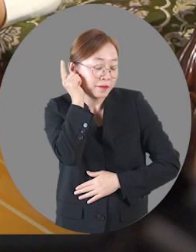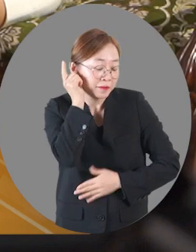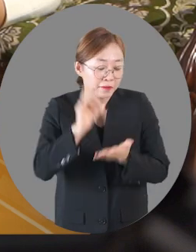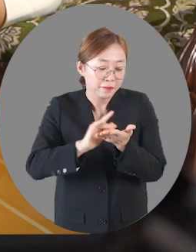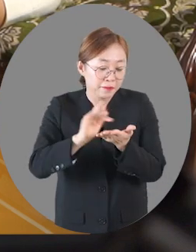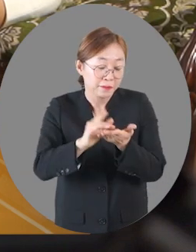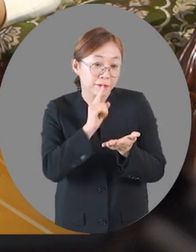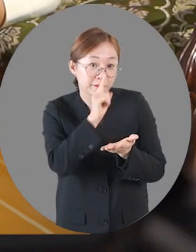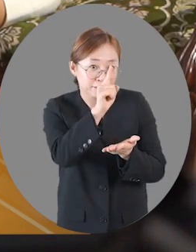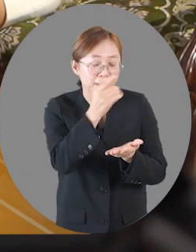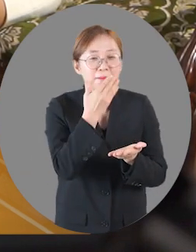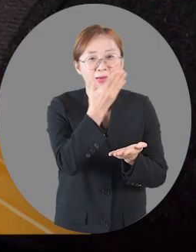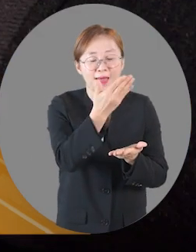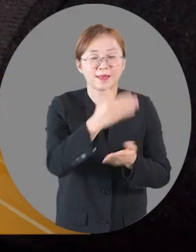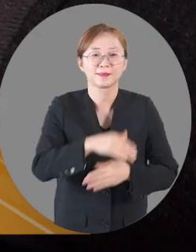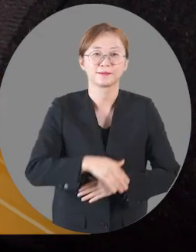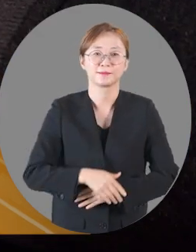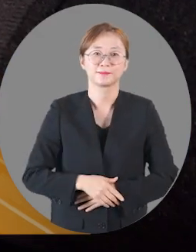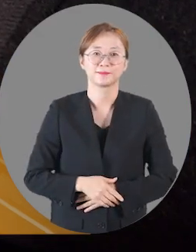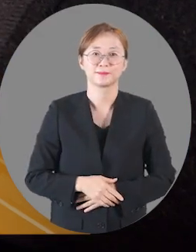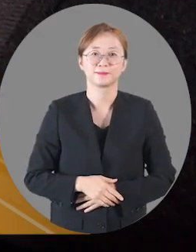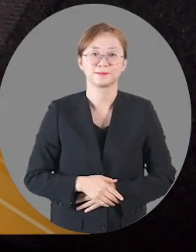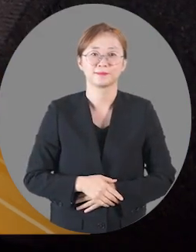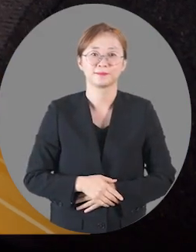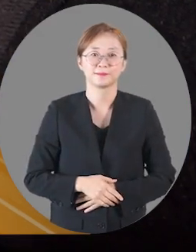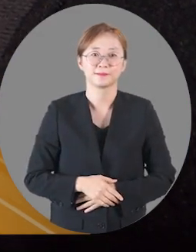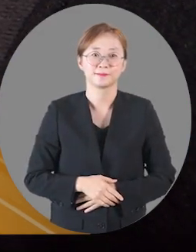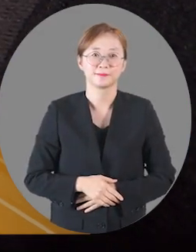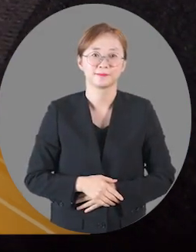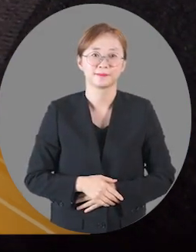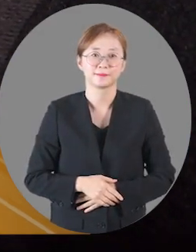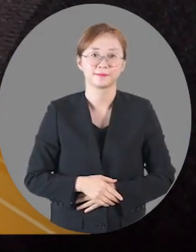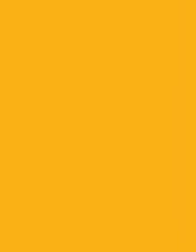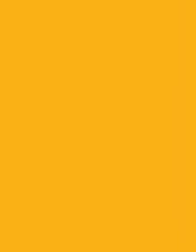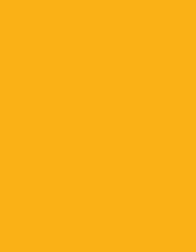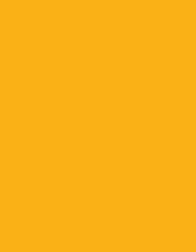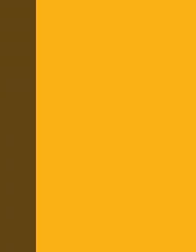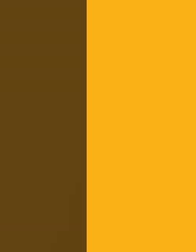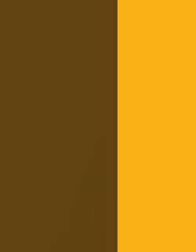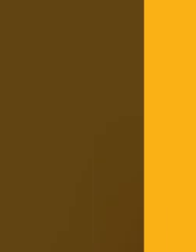항목으로 구성되어 있으며 주요 인터넷 서점에서 구입 가능합니다.